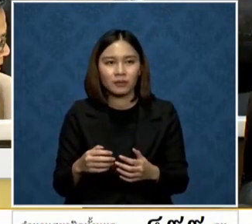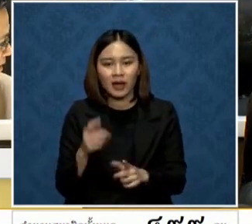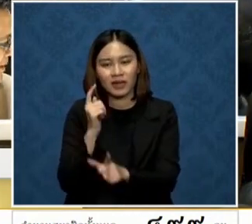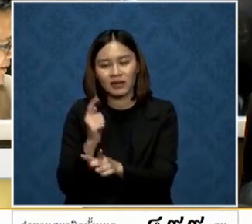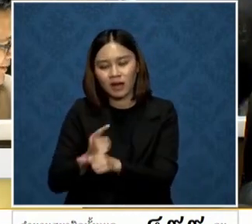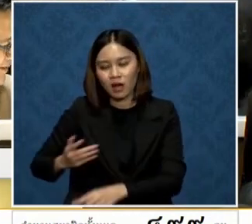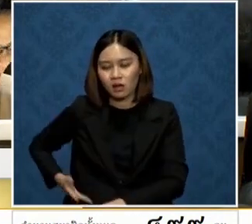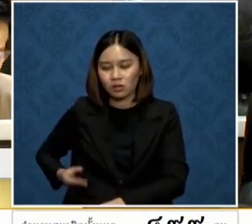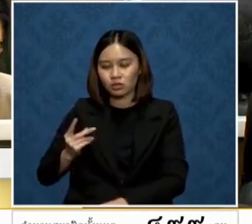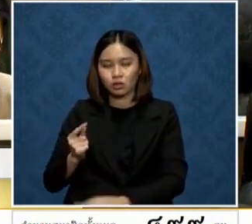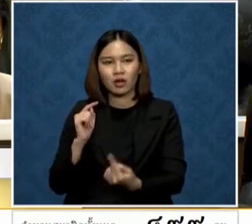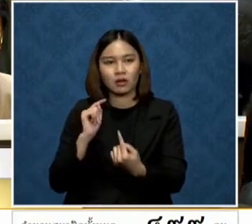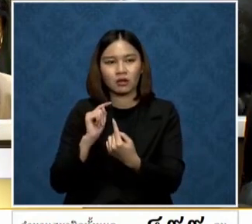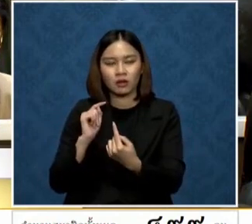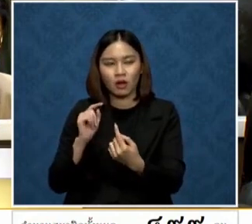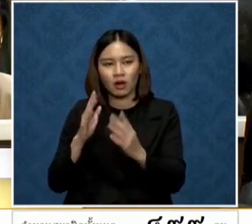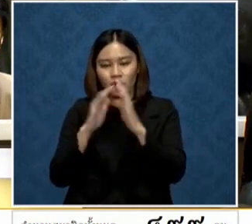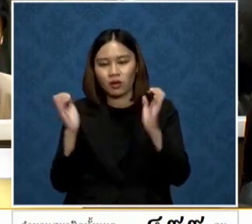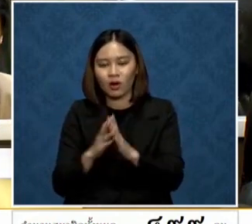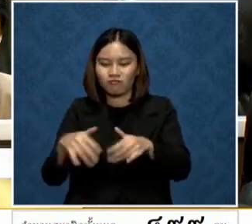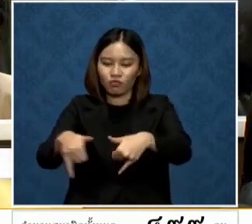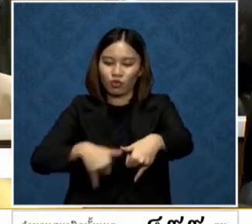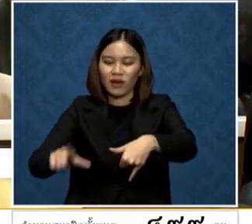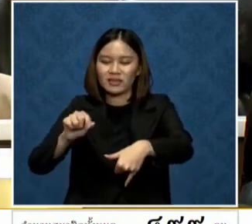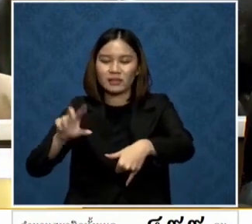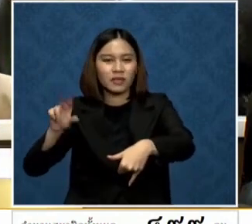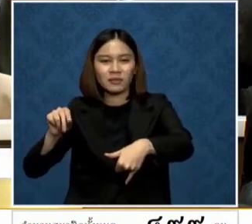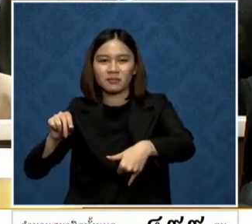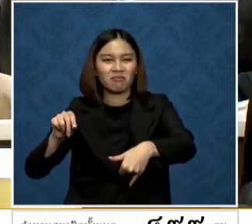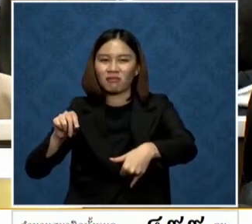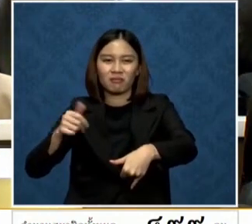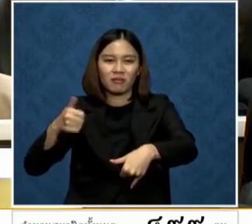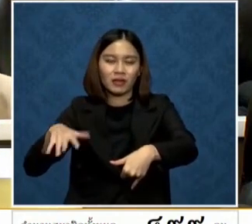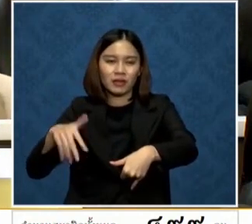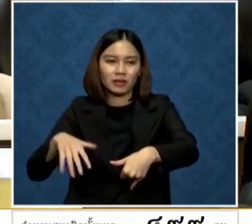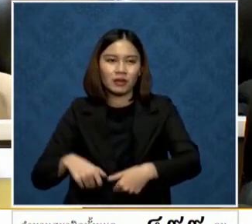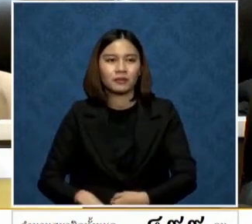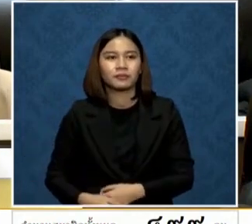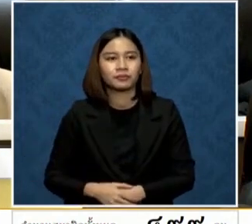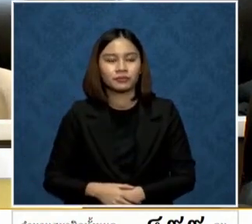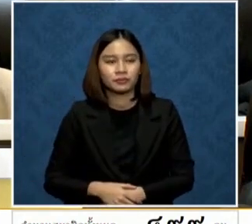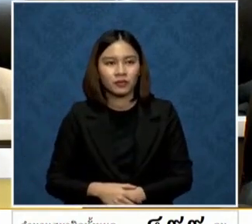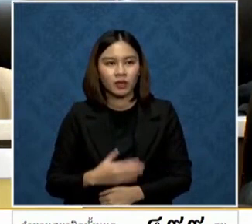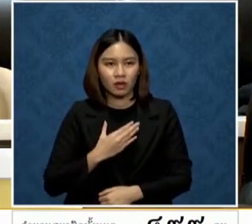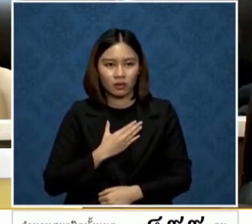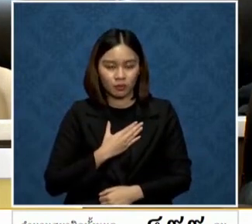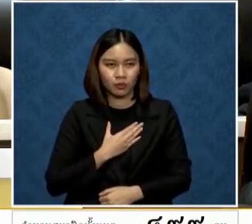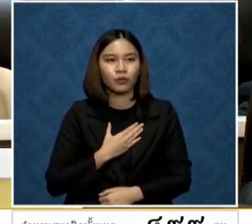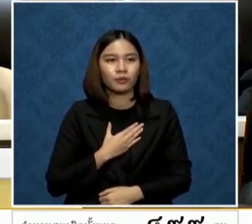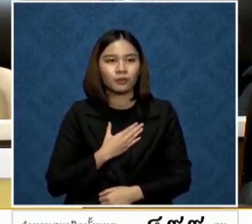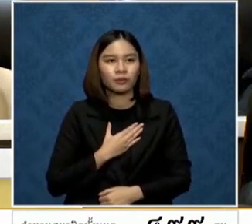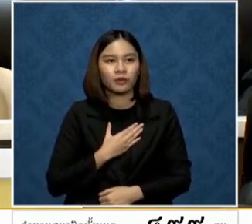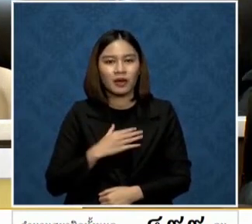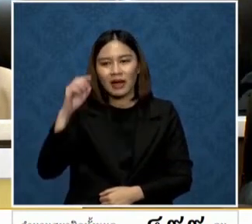ที่ที่อยู่ตามวัด 20 30 40ตัวไม่ไหวครับท่านประธานที่เคารพครับผมกราบเรียน